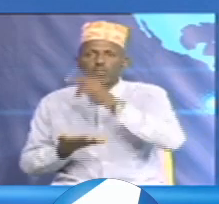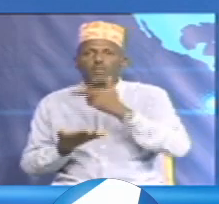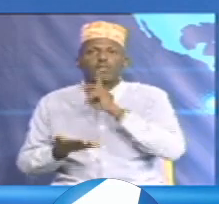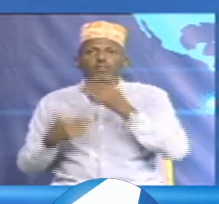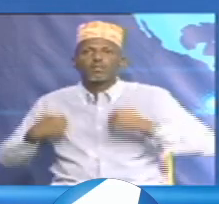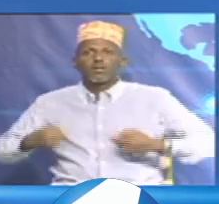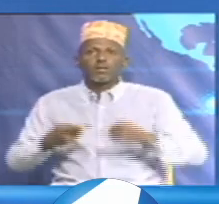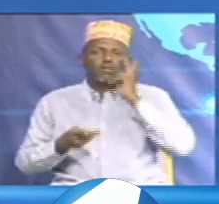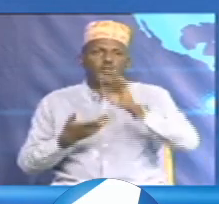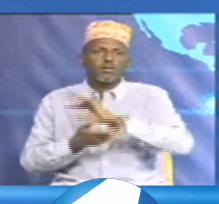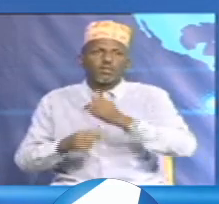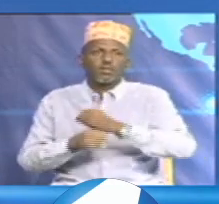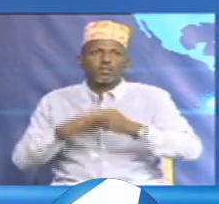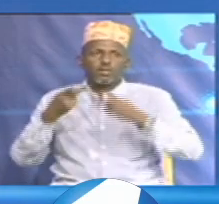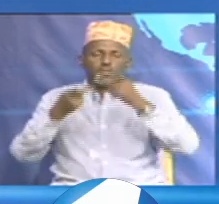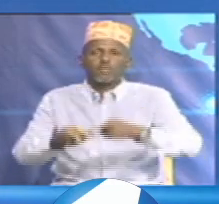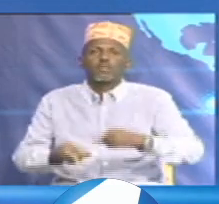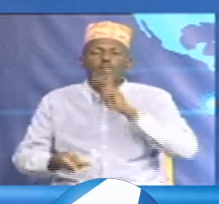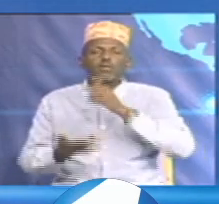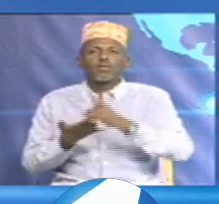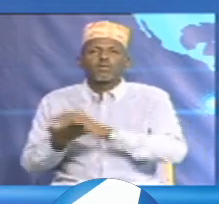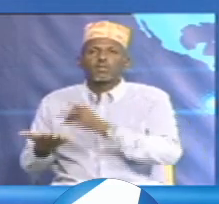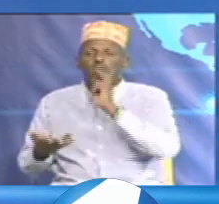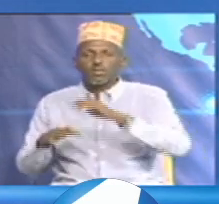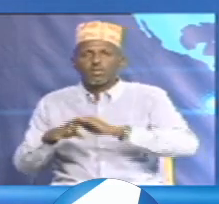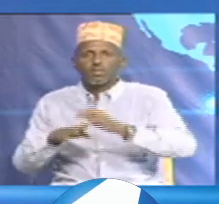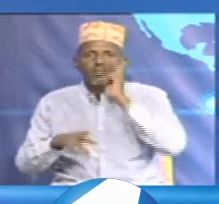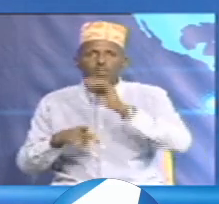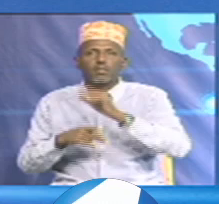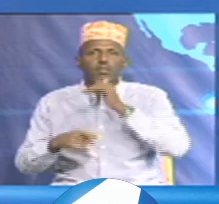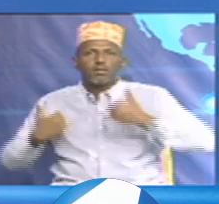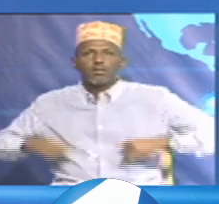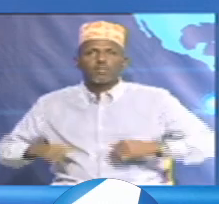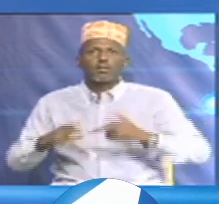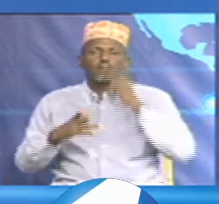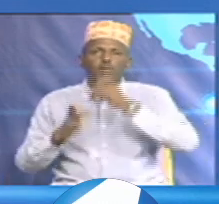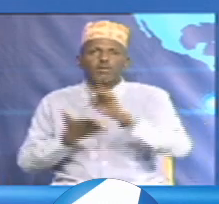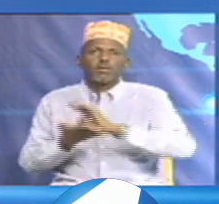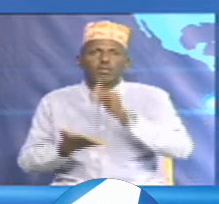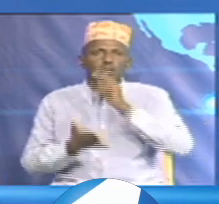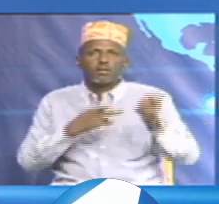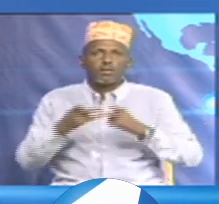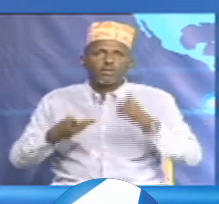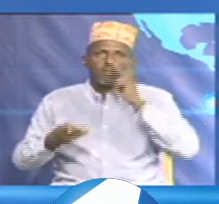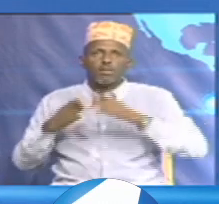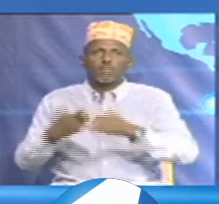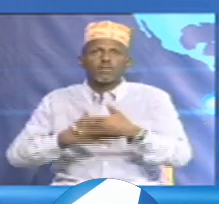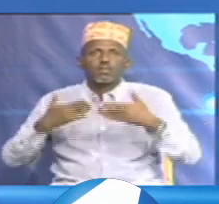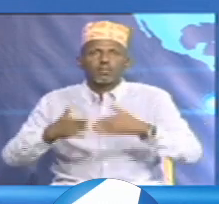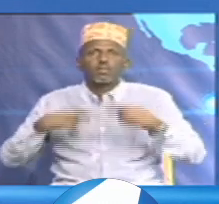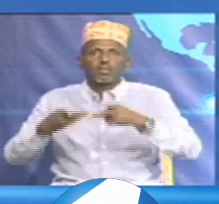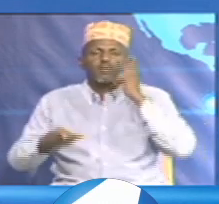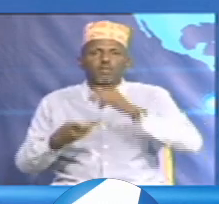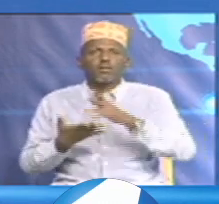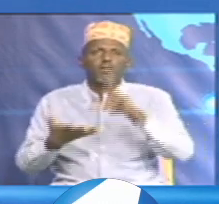jeunes djiboutiens en recherche d'emploi. En d'autres termes, faire des jeunes dans une optique inclusive est un atout majeur pour l'accélération de